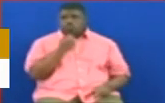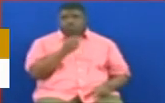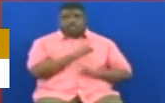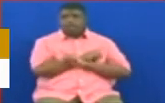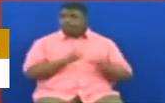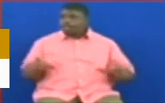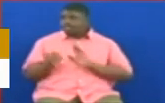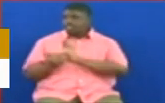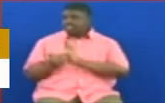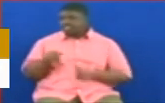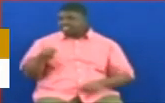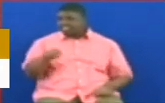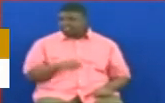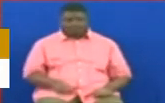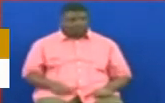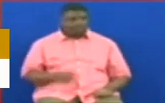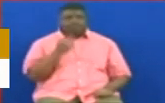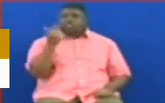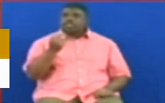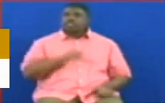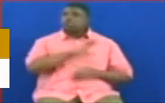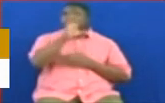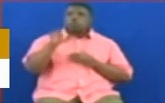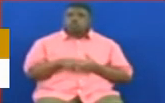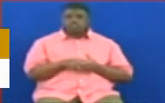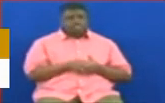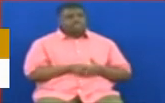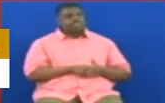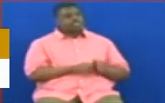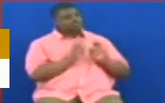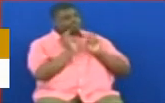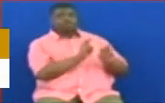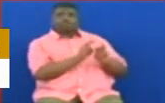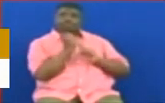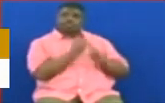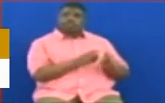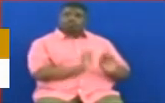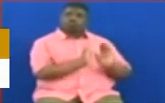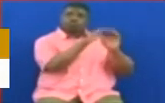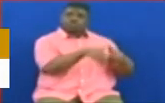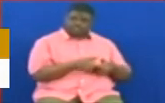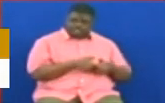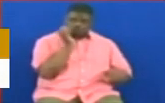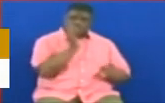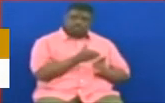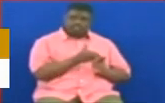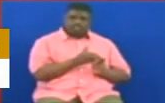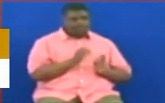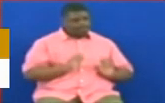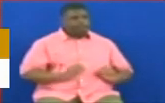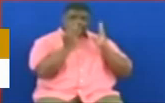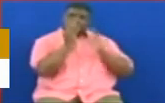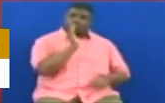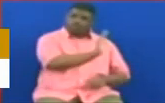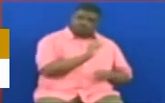kwa sheria hii, ambaye Tanzania nzima yote imesimama ikilifuatilia bunge hili kwa ajili ya mustakabali wa maisha yao, kwa